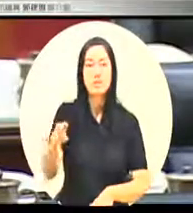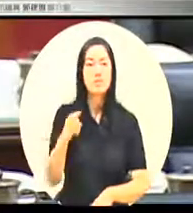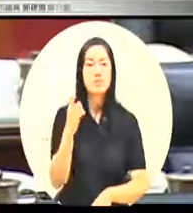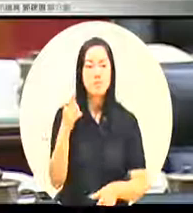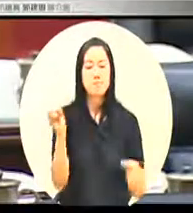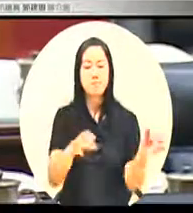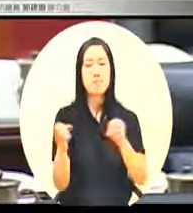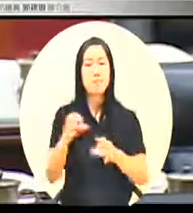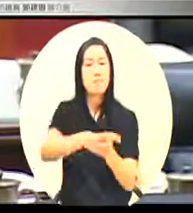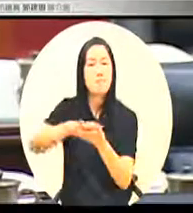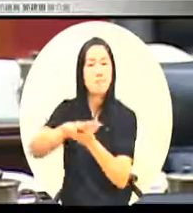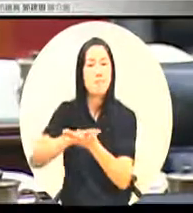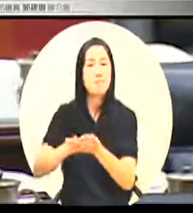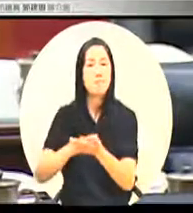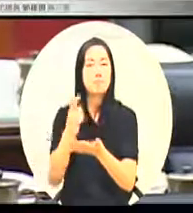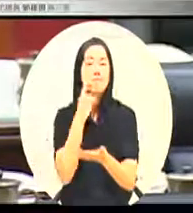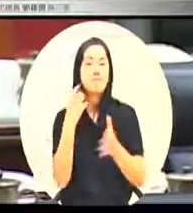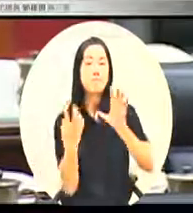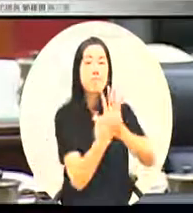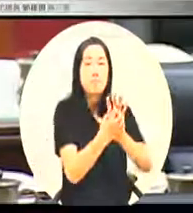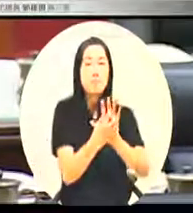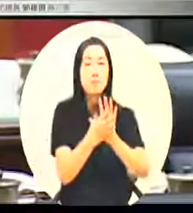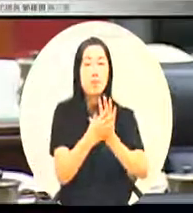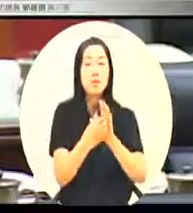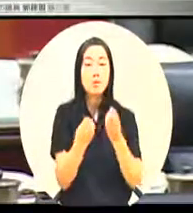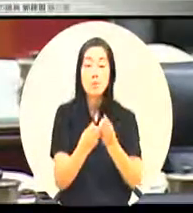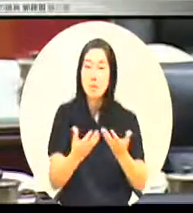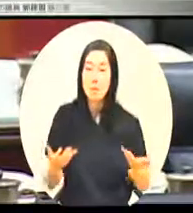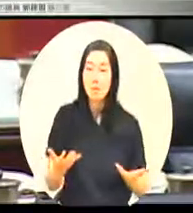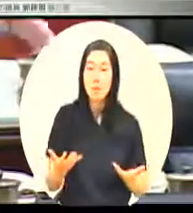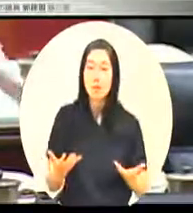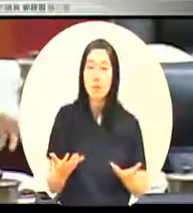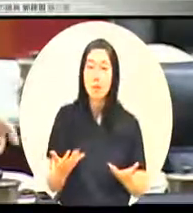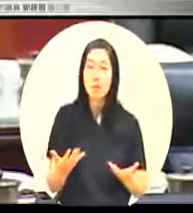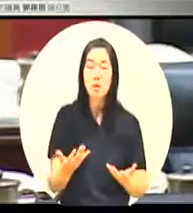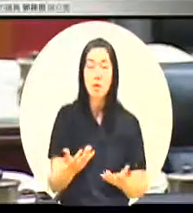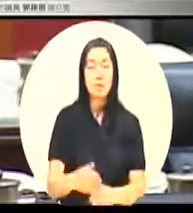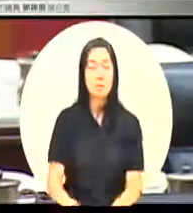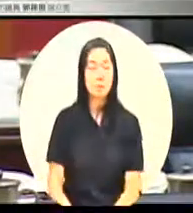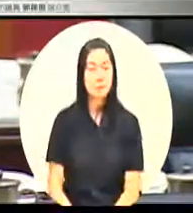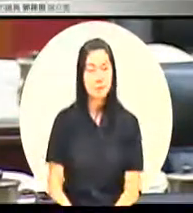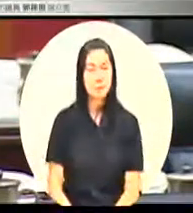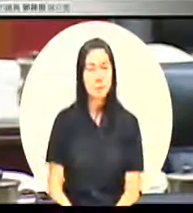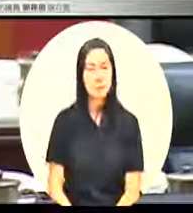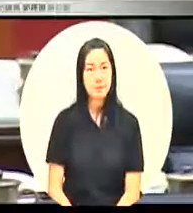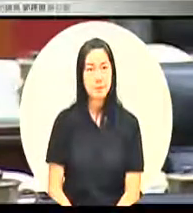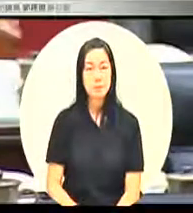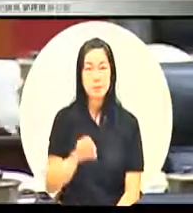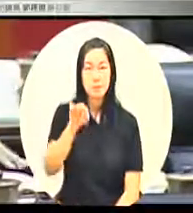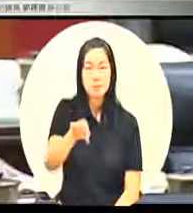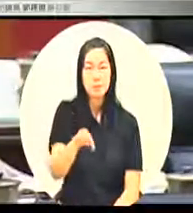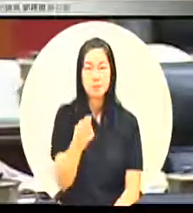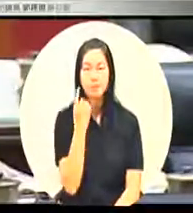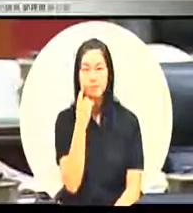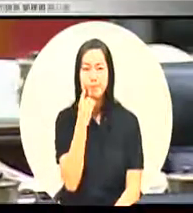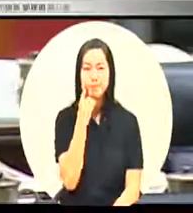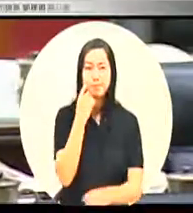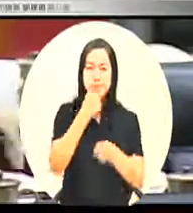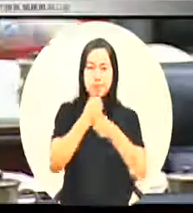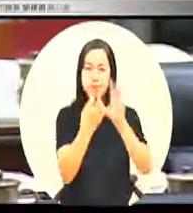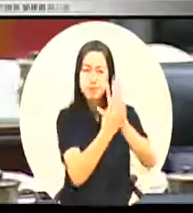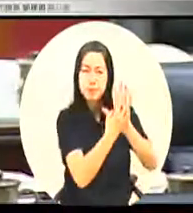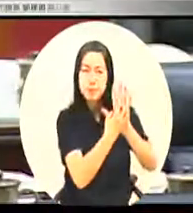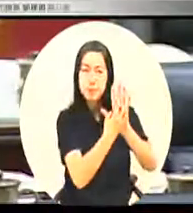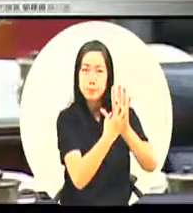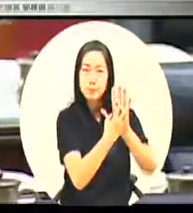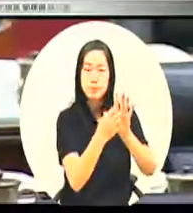用伊真诶标章，你们要那查核？各局处怎么去协调？所以怎么样去防止下游是虾米